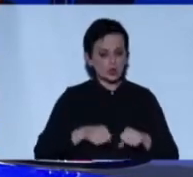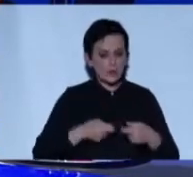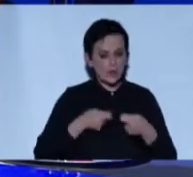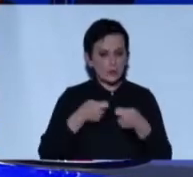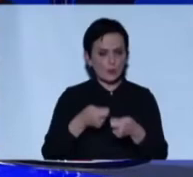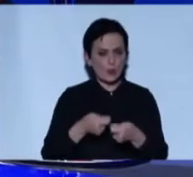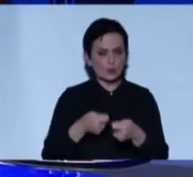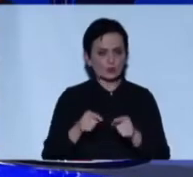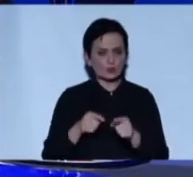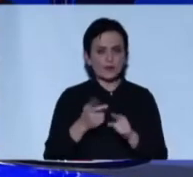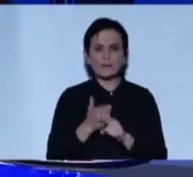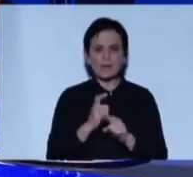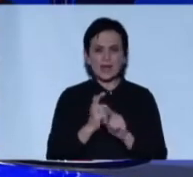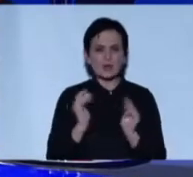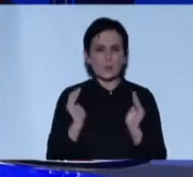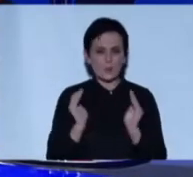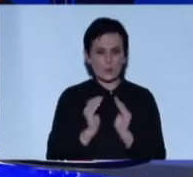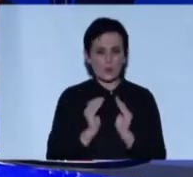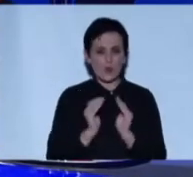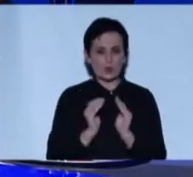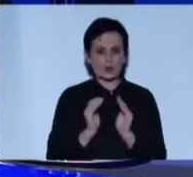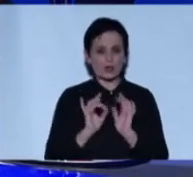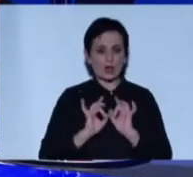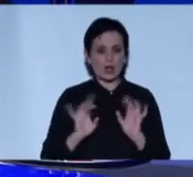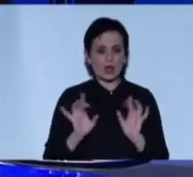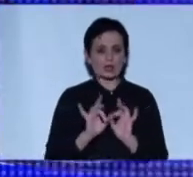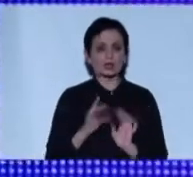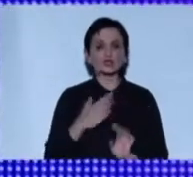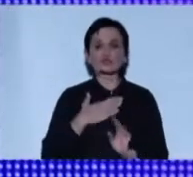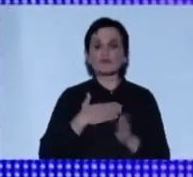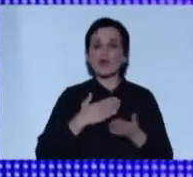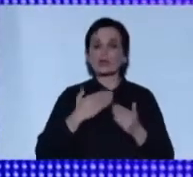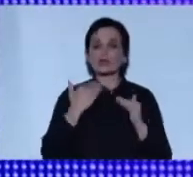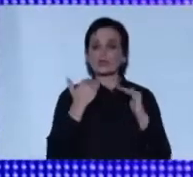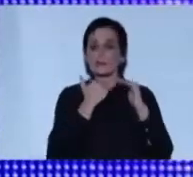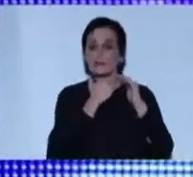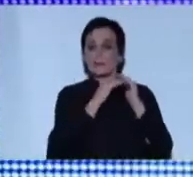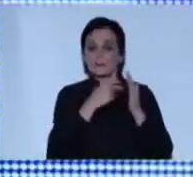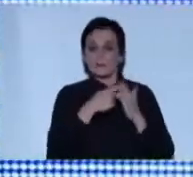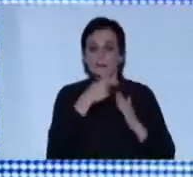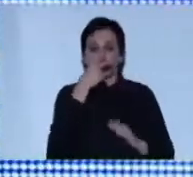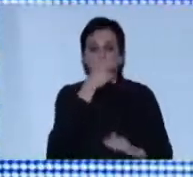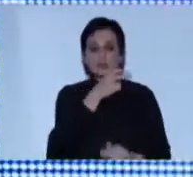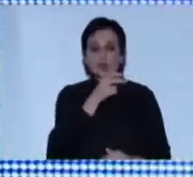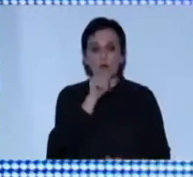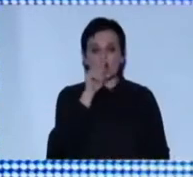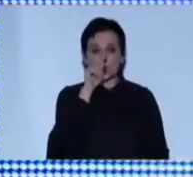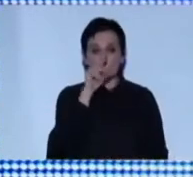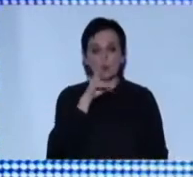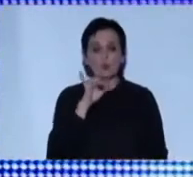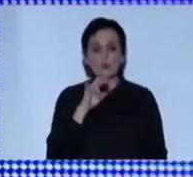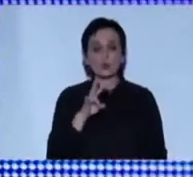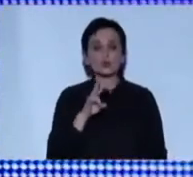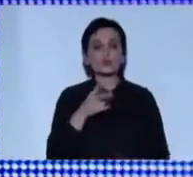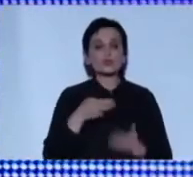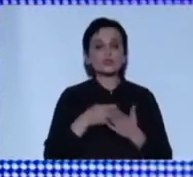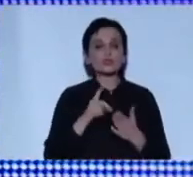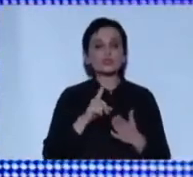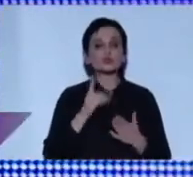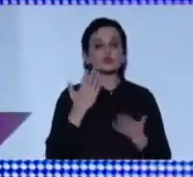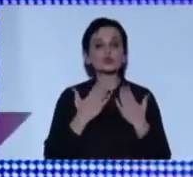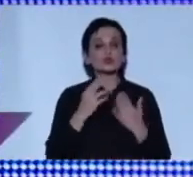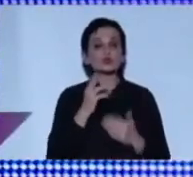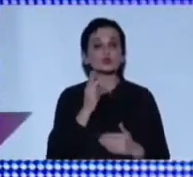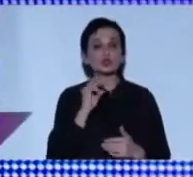ბატონო. ძალიან მოკლედ არჩევლება, ჩვენ მივწერეთ პუტინს წერილი, რომ თუ არის შანსი, რომ საქართველოს და რუსეთს